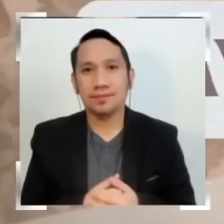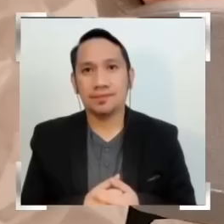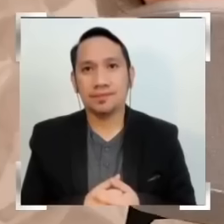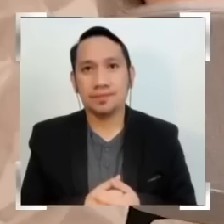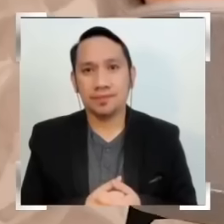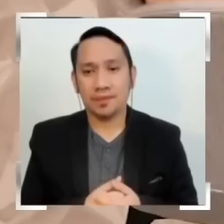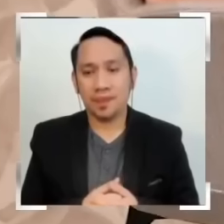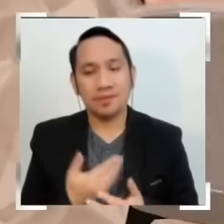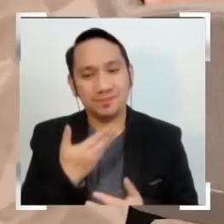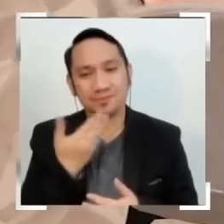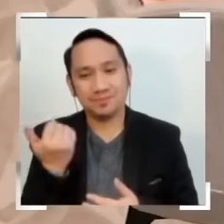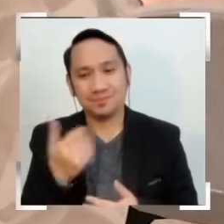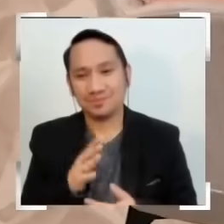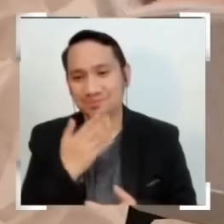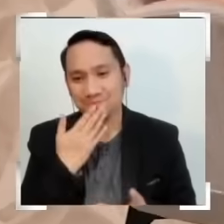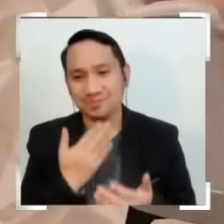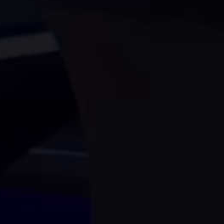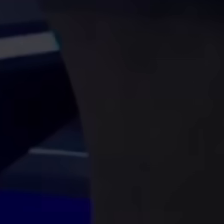promise.